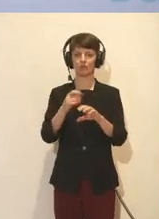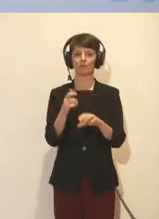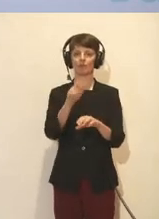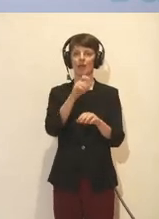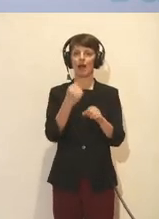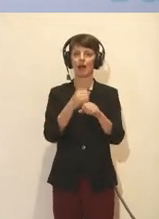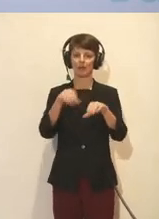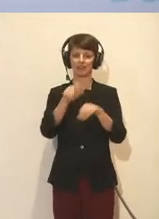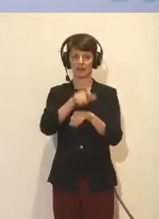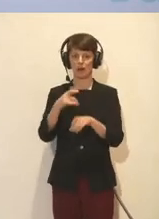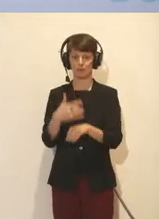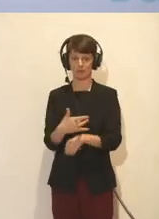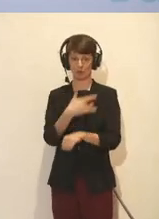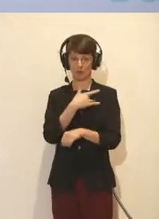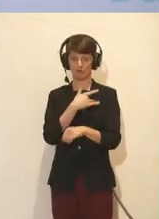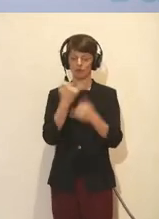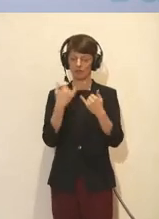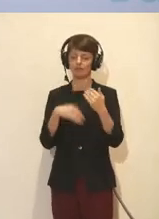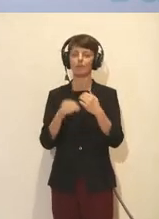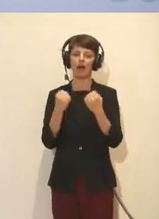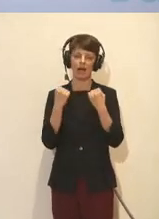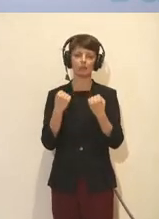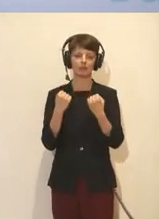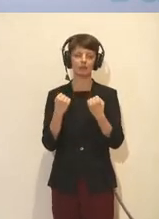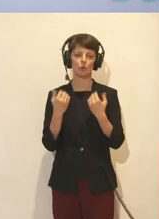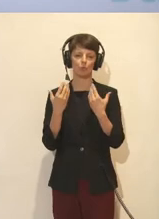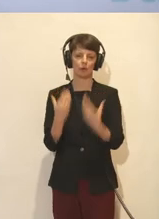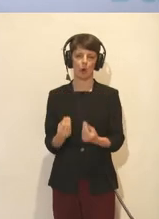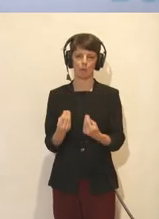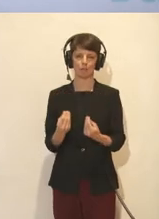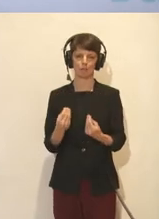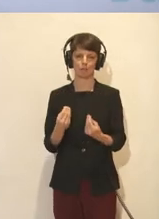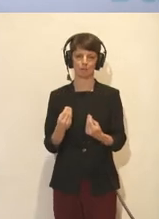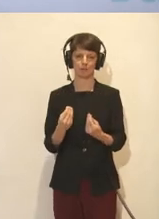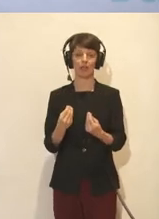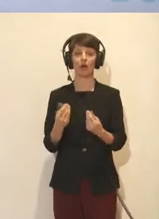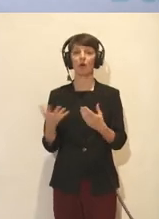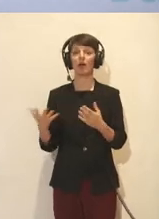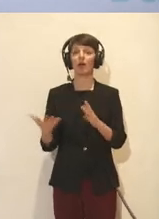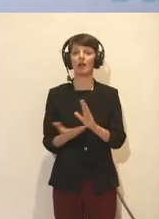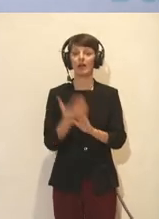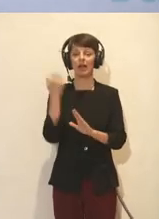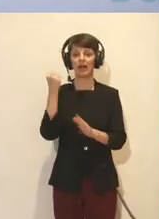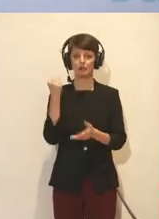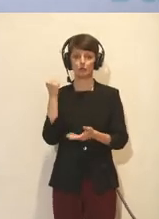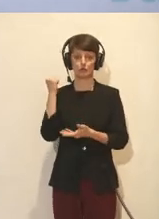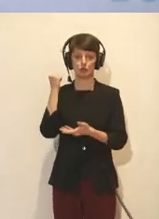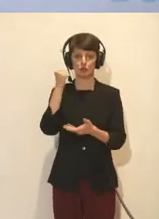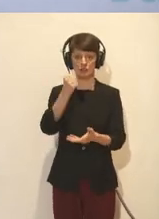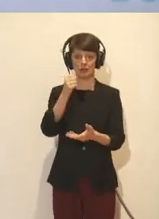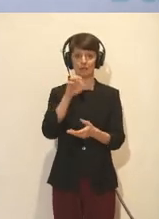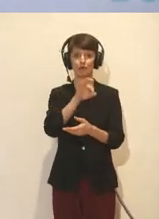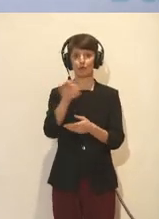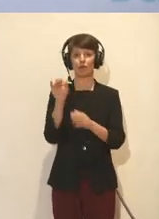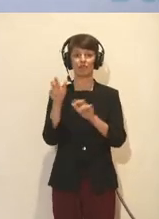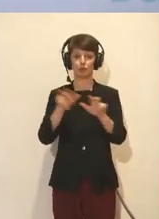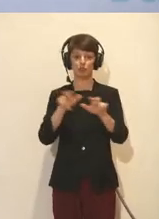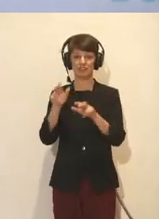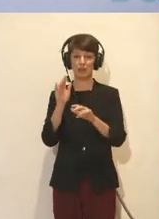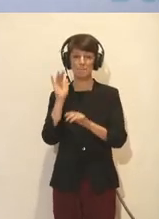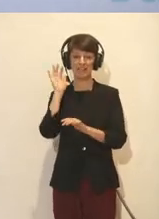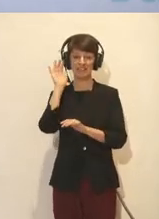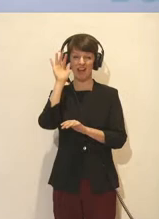arbeitnehmer deutlich besser ab wir haben rettungsschirme für die wirtschaft aufgespannt in milliarden höhe